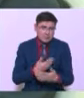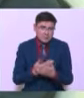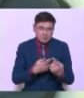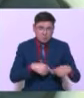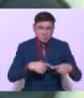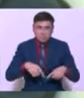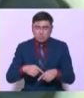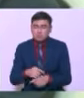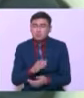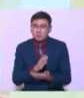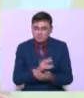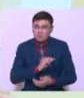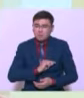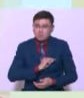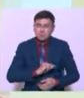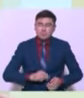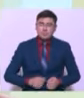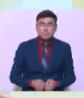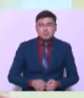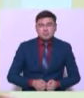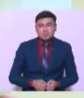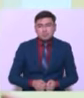общественных организаций. Наших